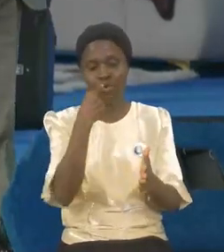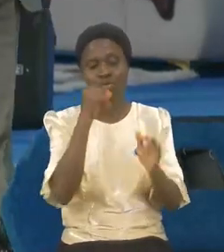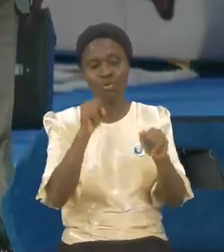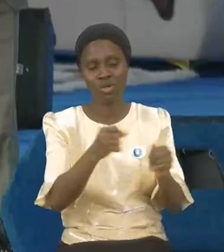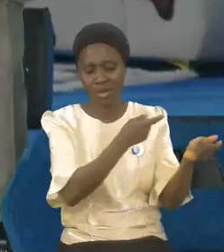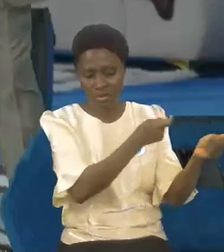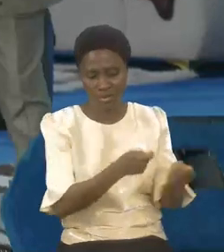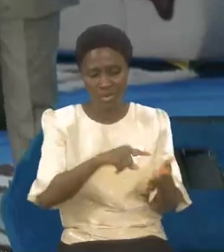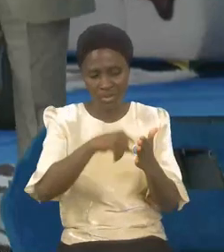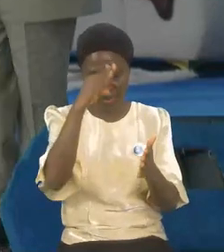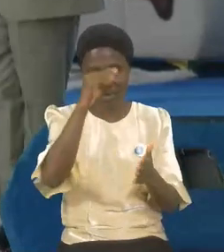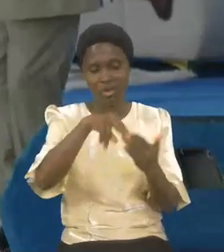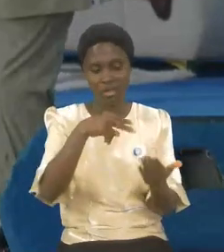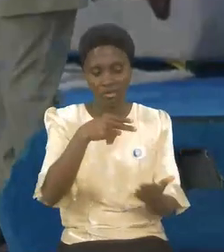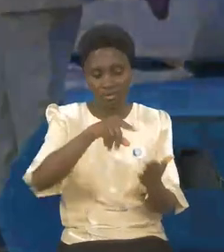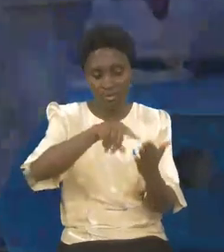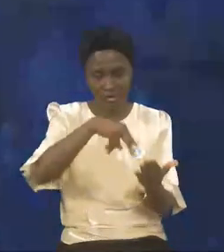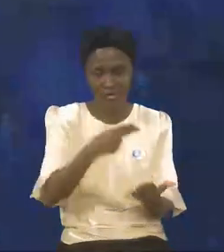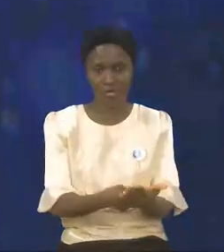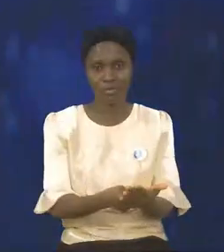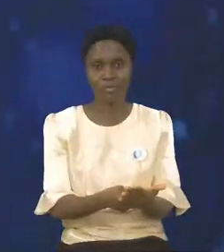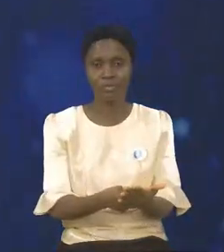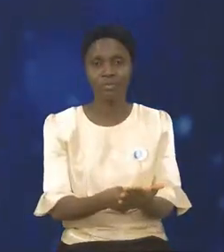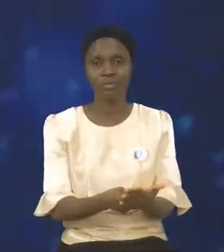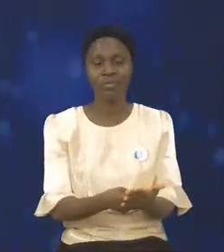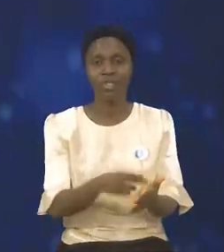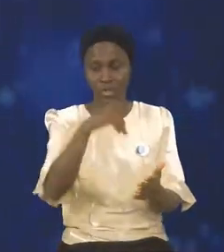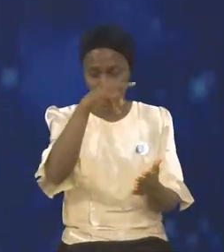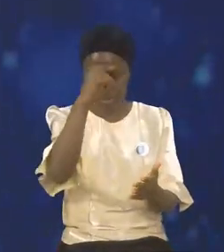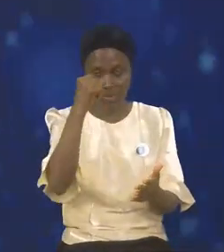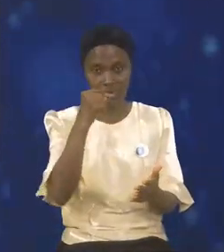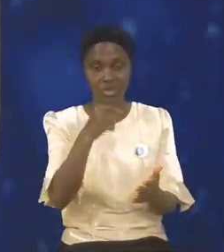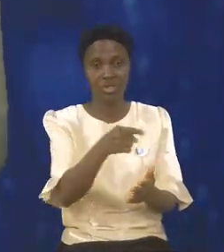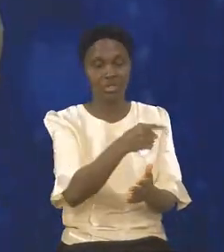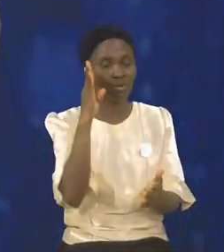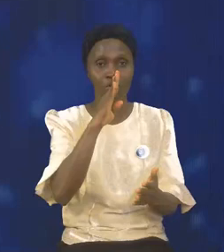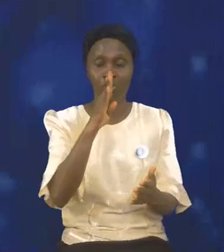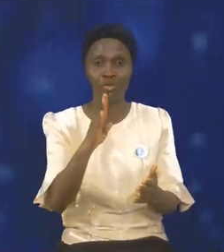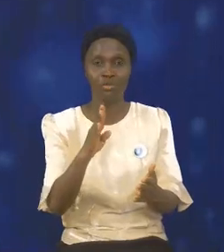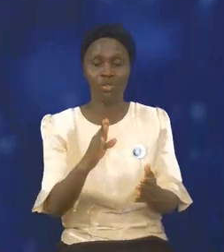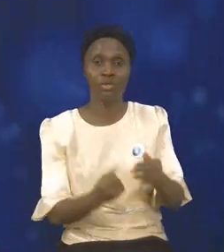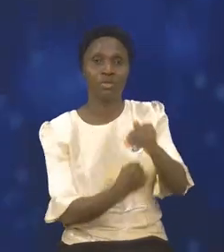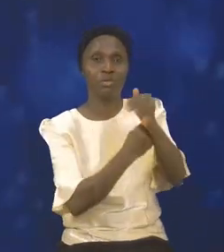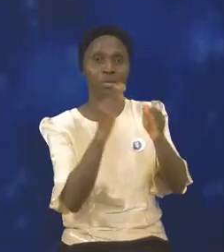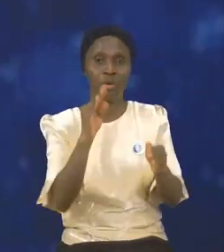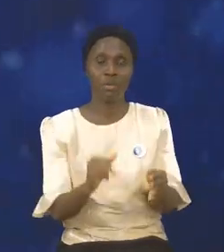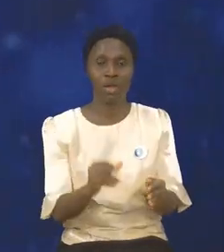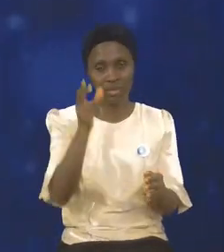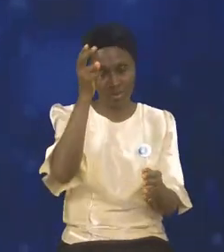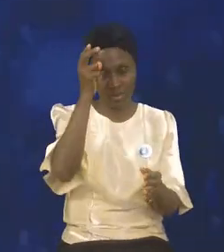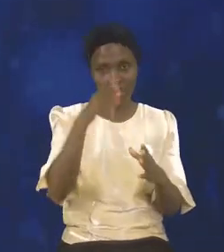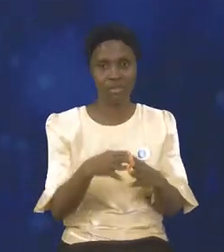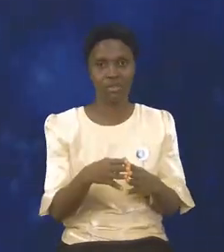qui peut renverser cet homme. L'Antichrist sera l'héros des gens parce que l'Antichrist